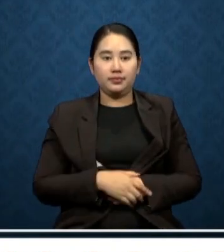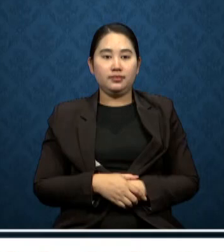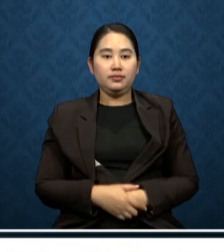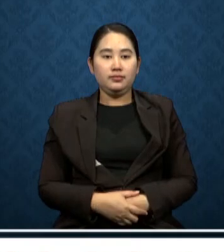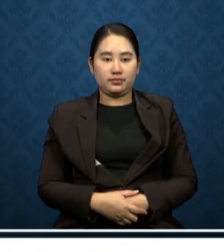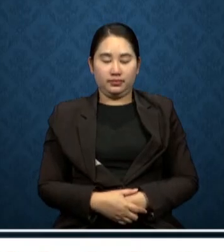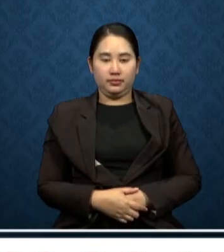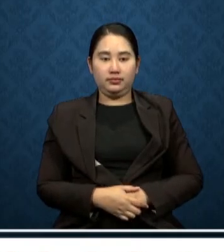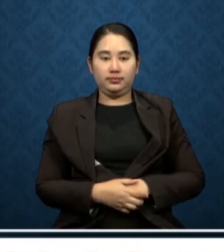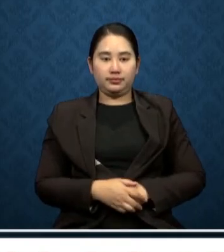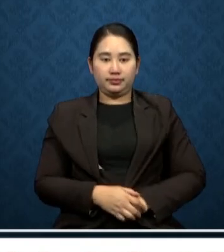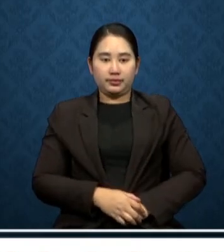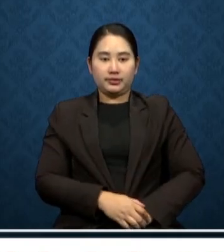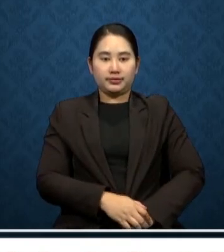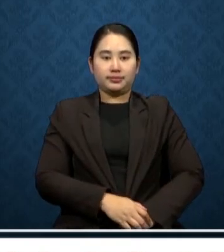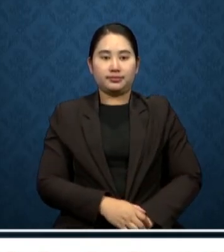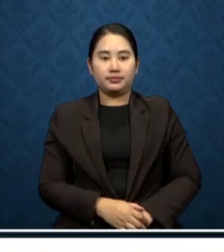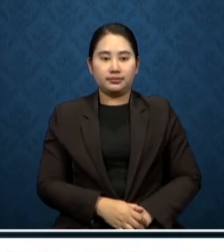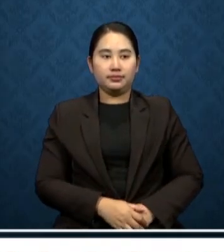ัครับ สลบต่อนะครับ